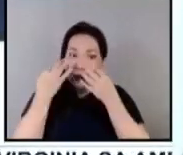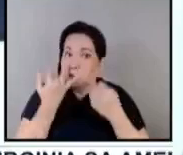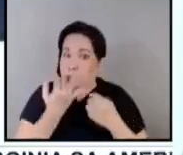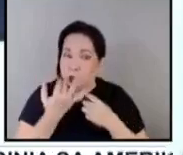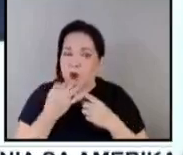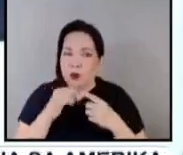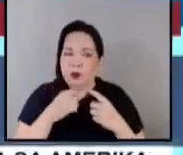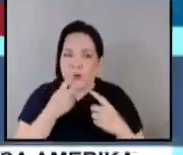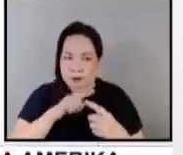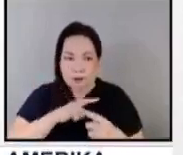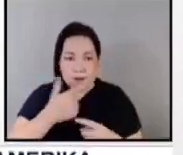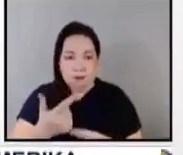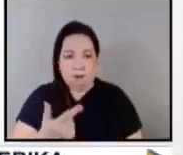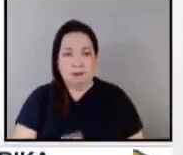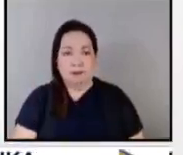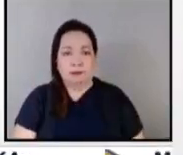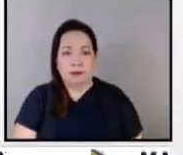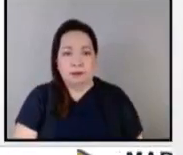Noel.